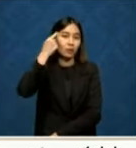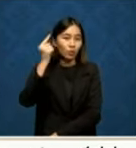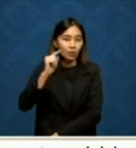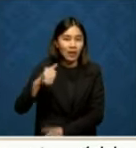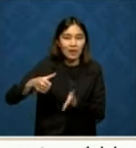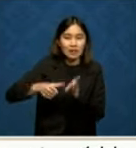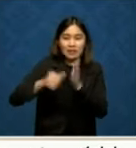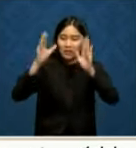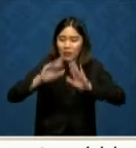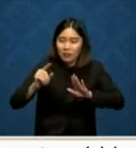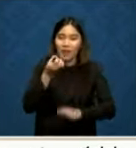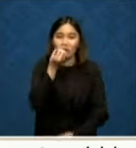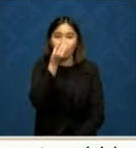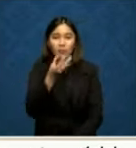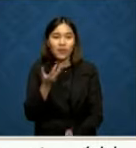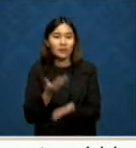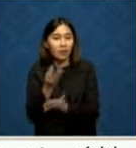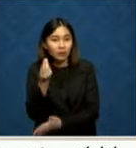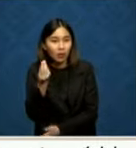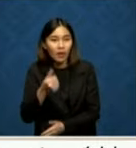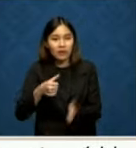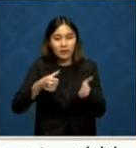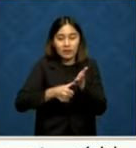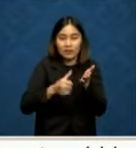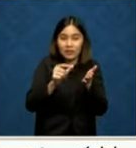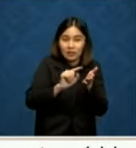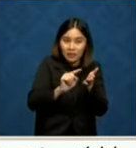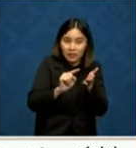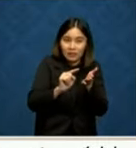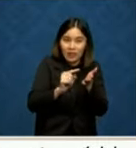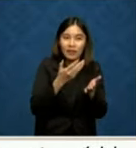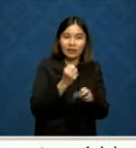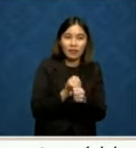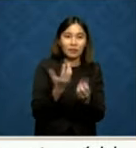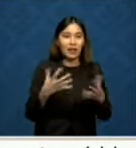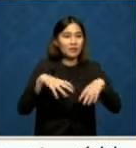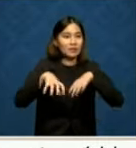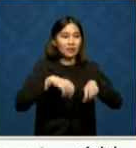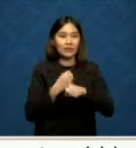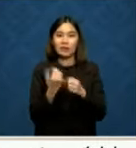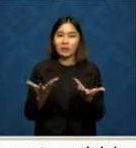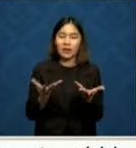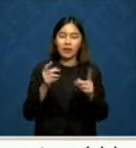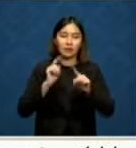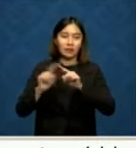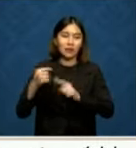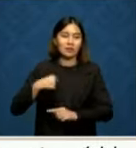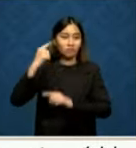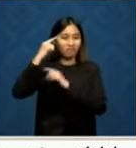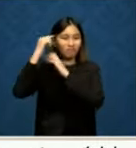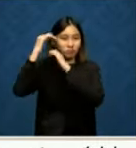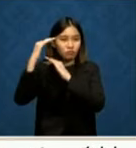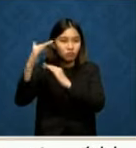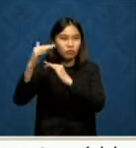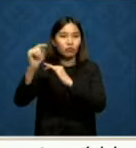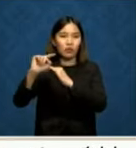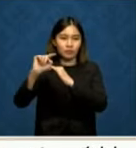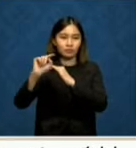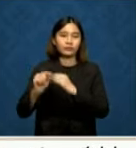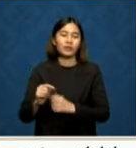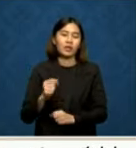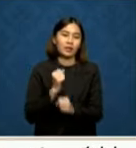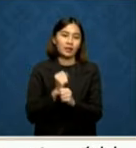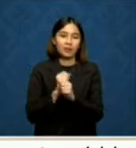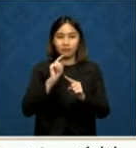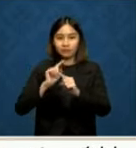นี่แบบไหน ดอกBEYA เท่าไรนี่แบบไหนจะต้องทำอย่ไรนะคะเดยกหวงว่าเราจะสามารถ